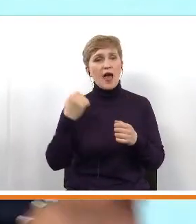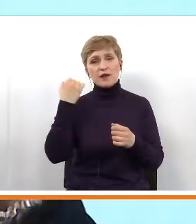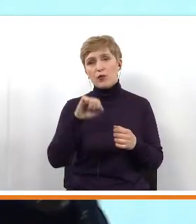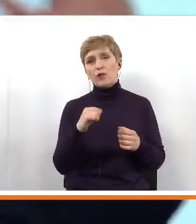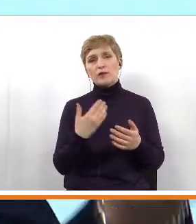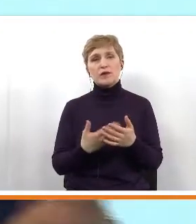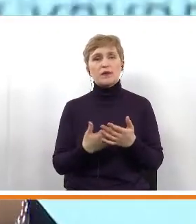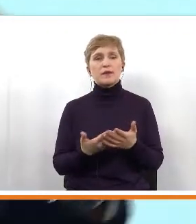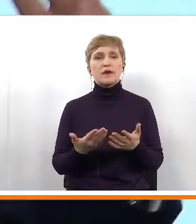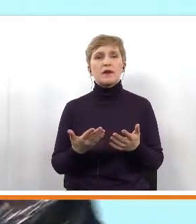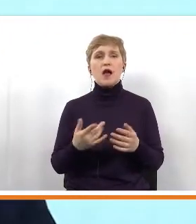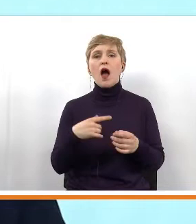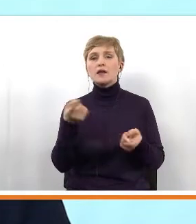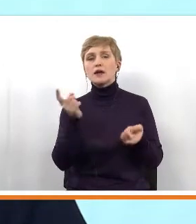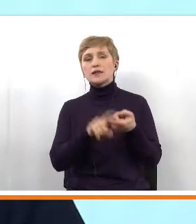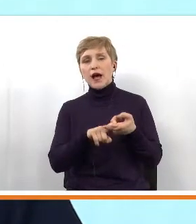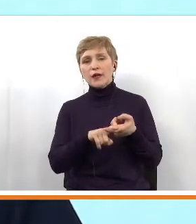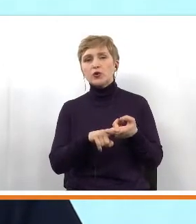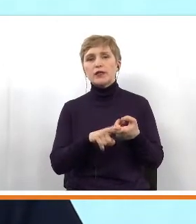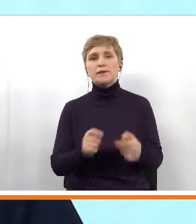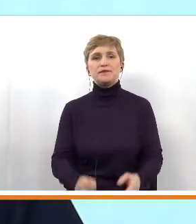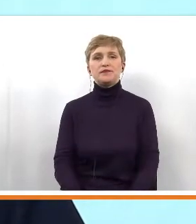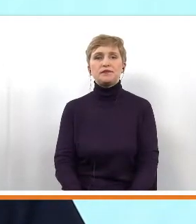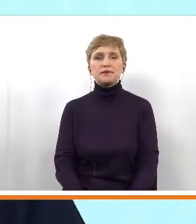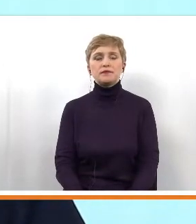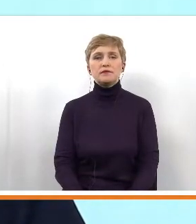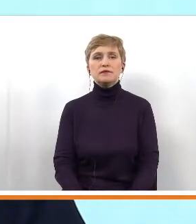их, они касаются...